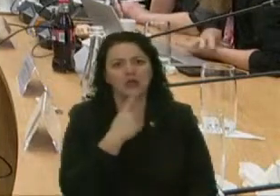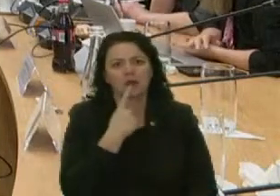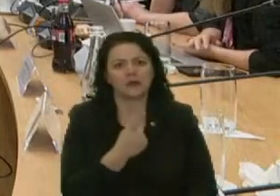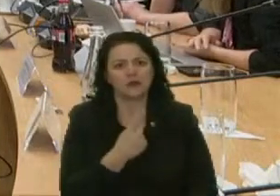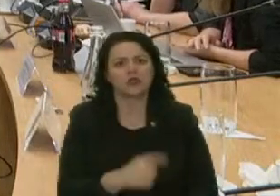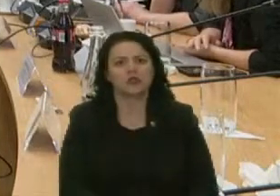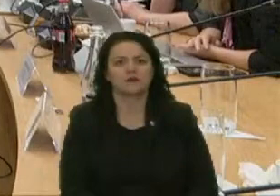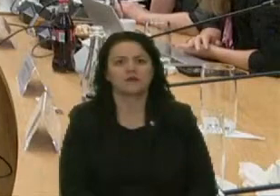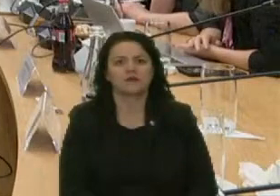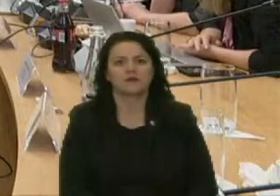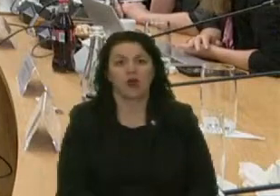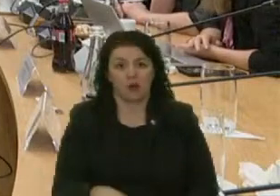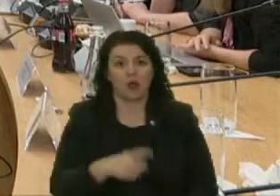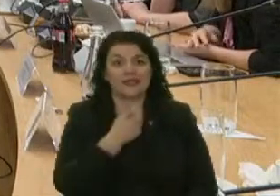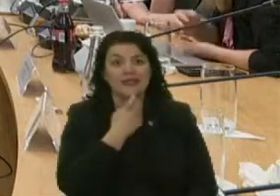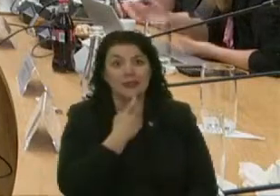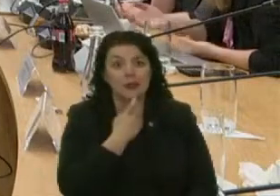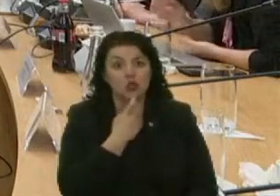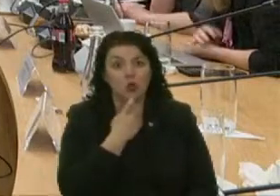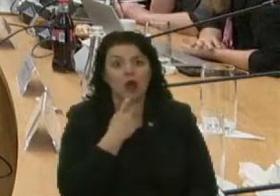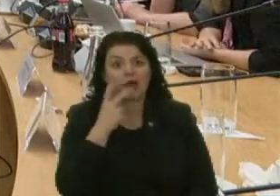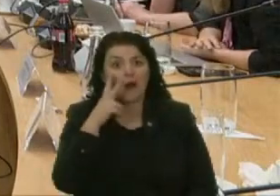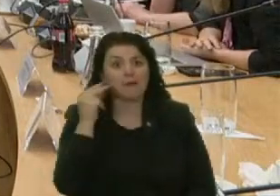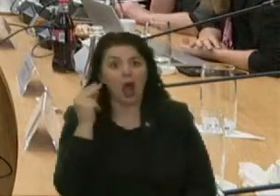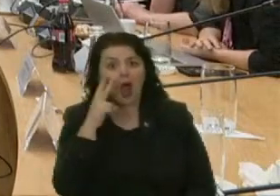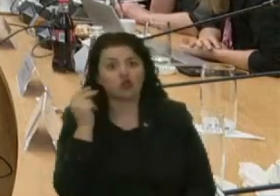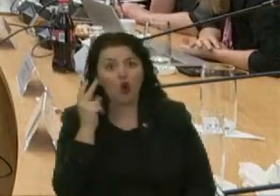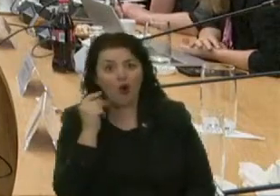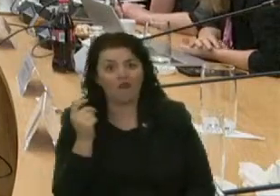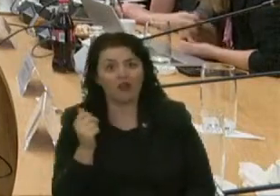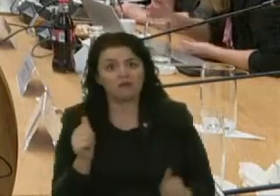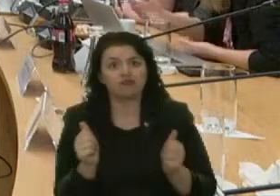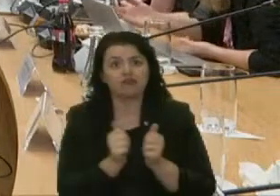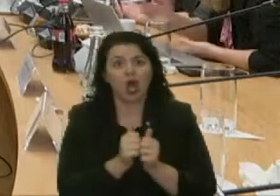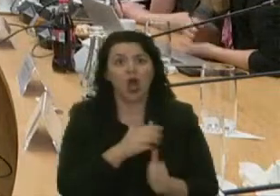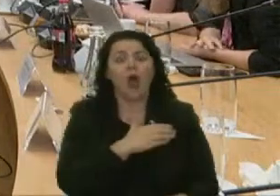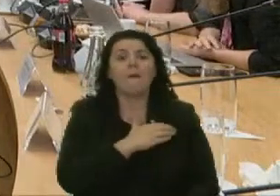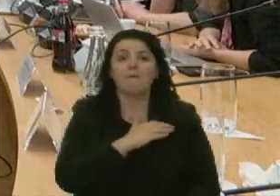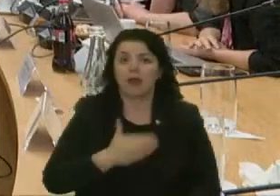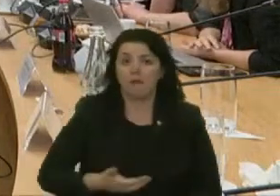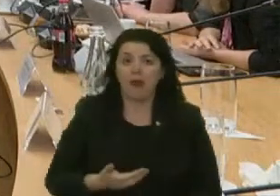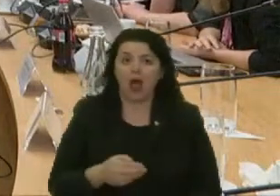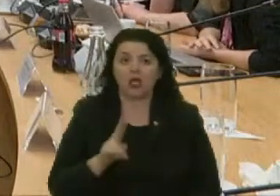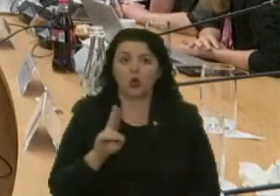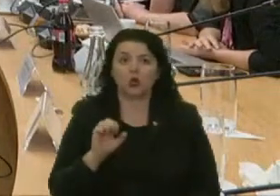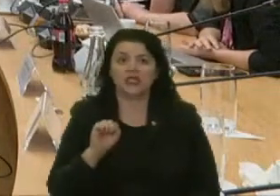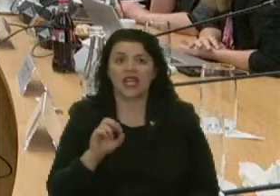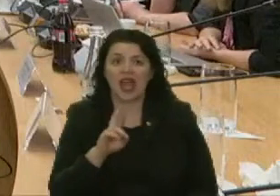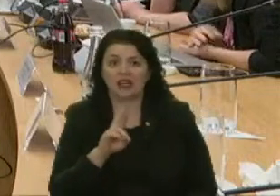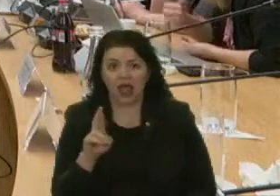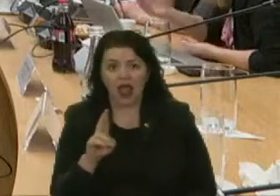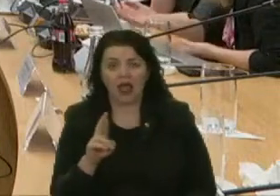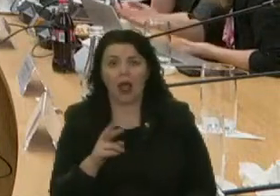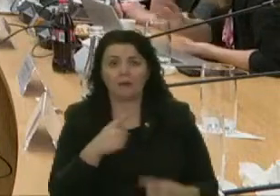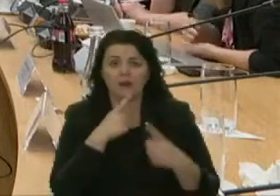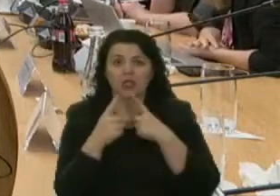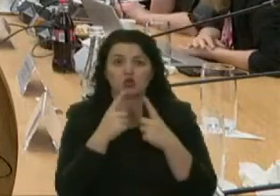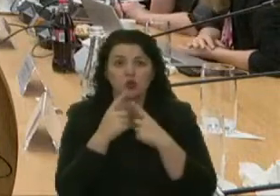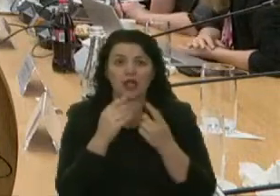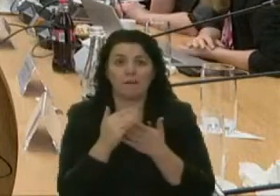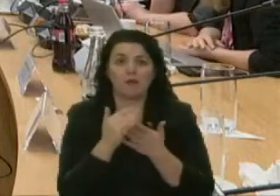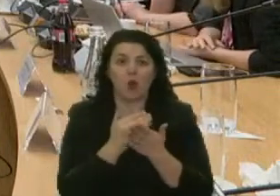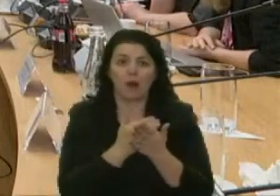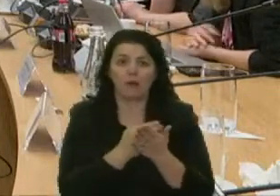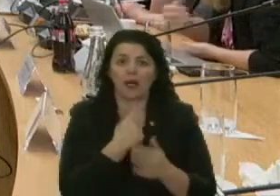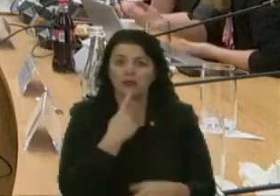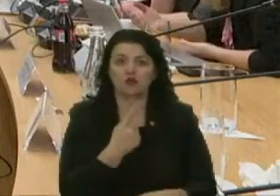să ne uităm la Timișoara și la Brașov unde am stat împreună cu primarii usr și am trecut exact prin AC aceste probleme pe care